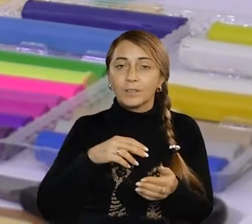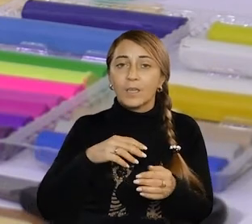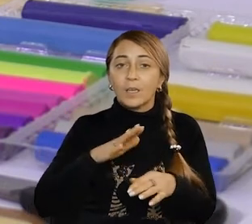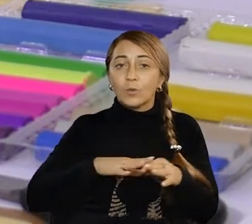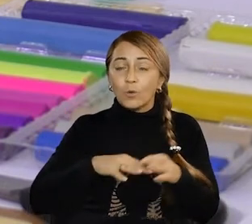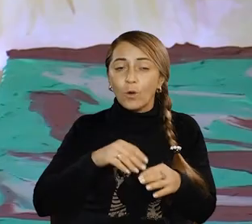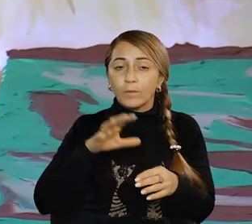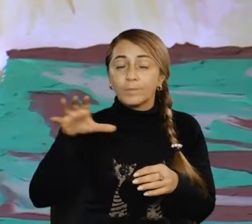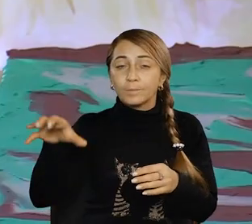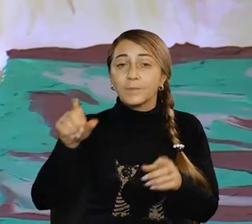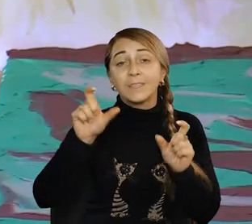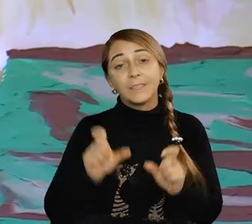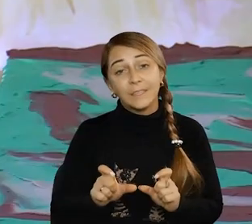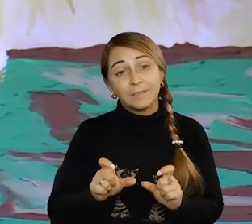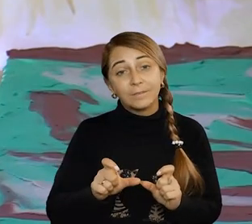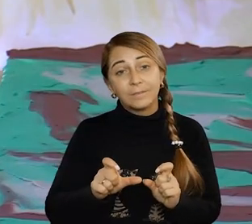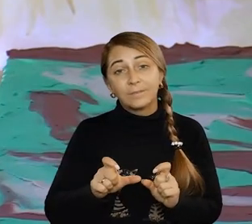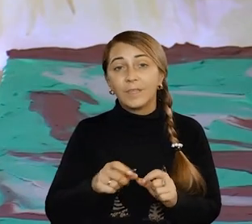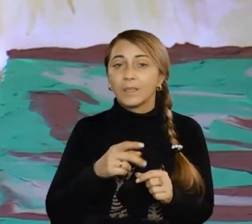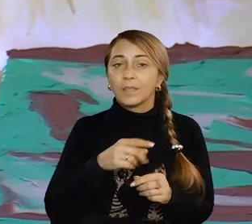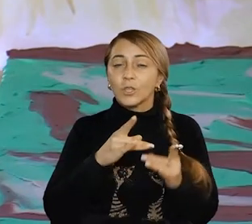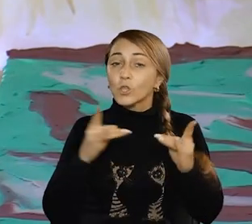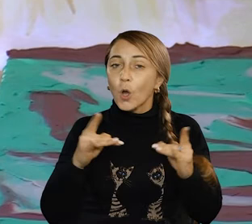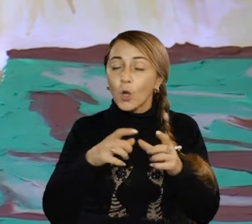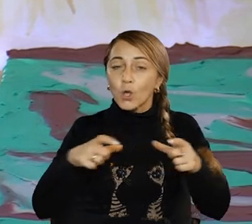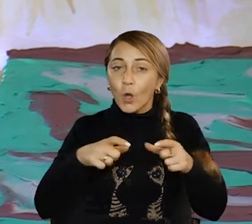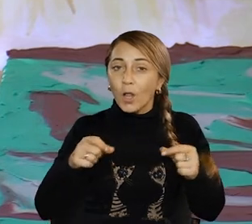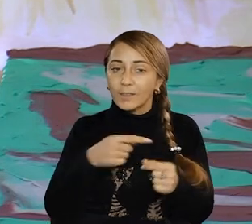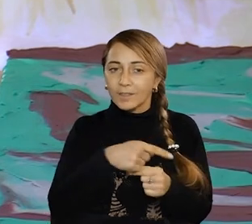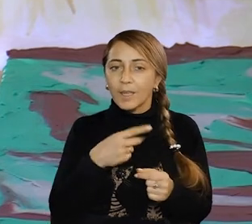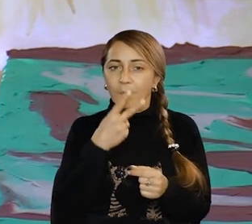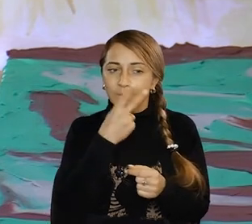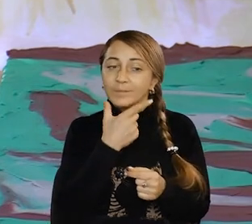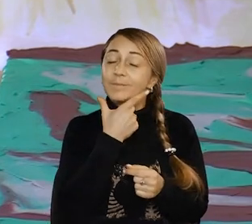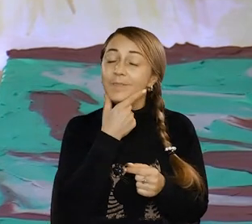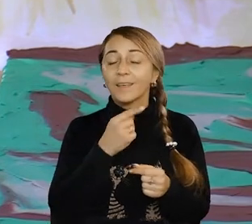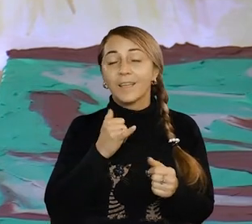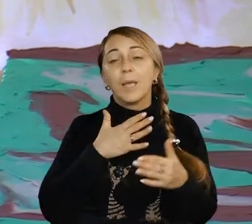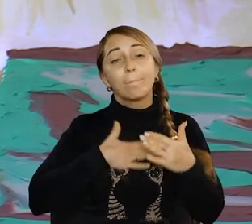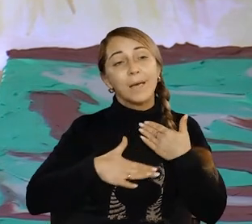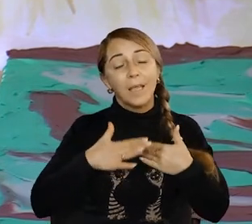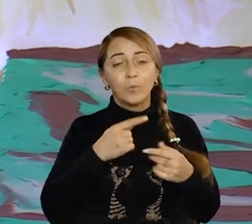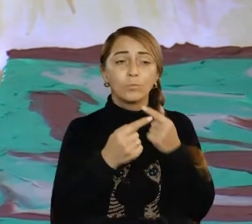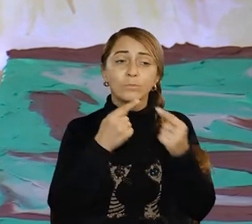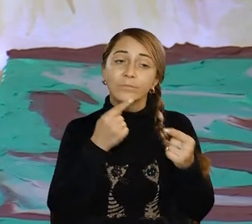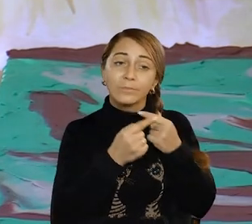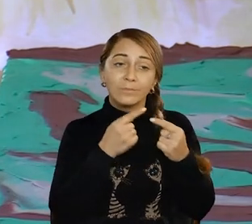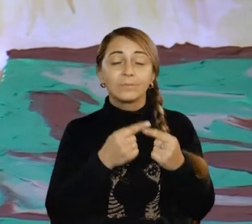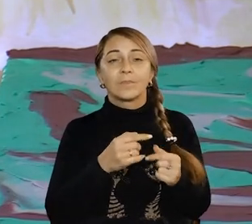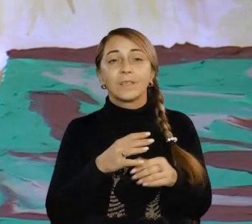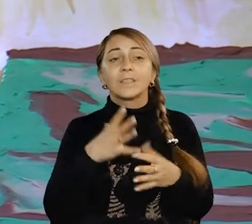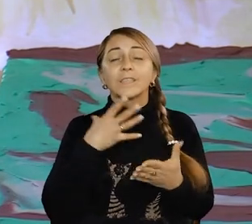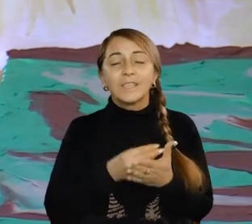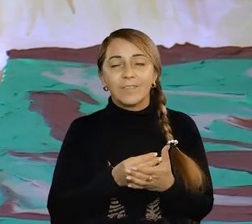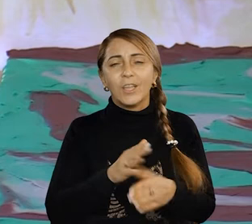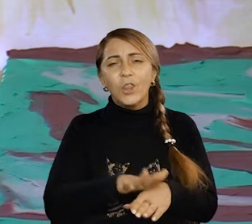рукою по стільцю і сів на нього. Шоколадка виявилася досить гарною та приємною співрозмовницею.